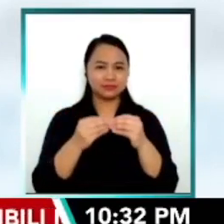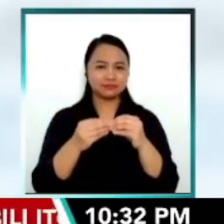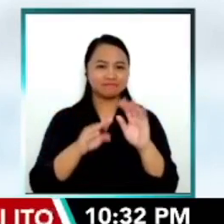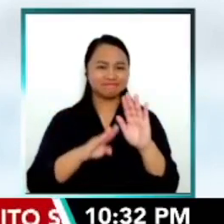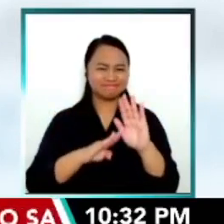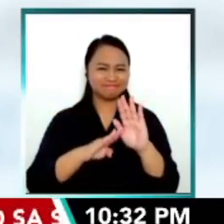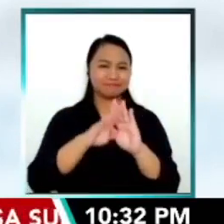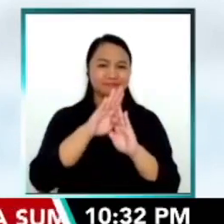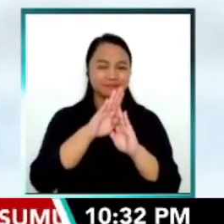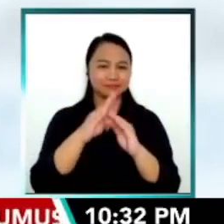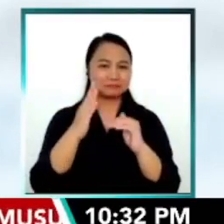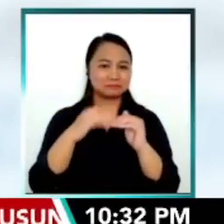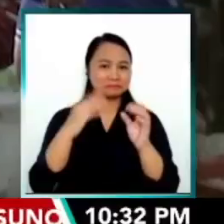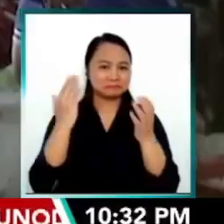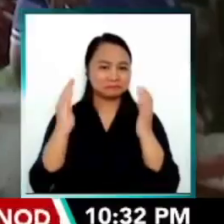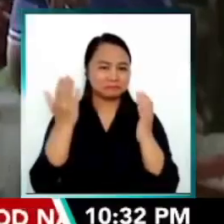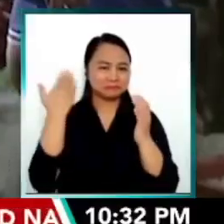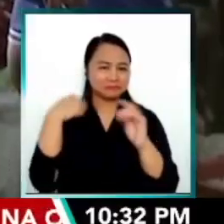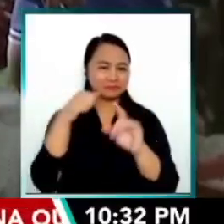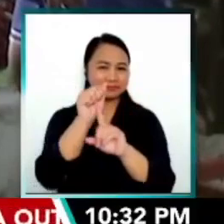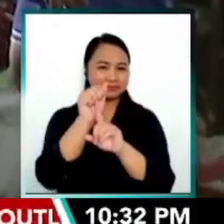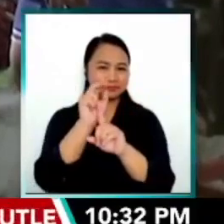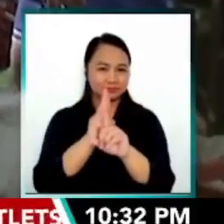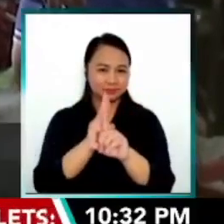pinakamataas na bilang noong Agosto na nasa